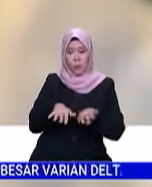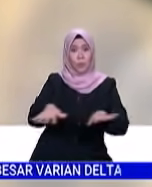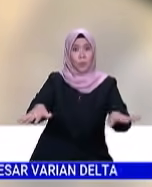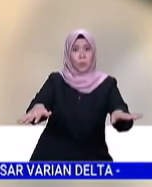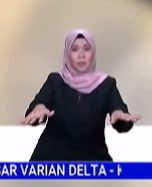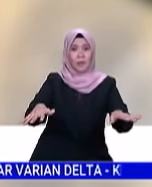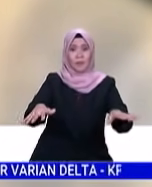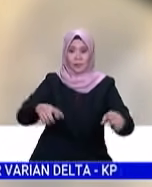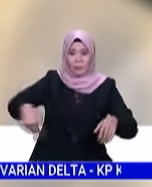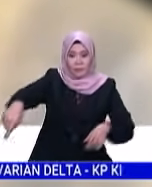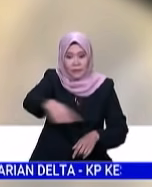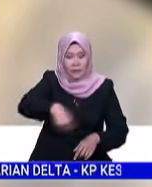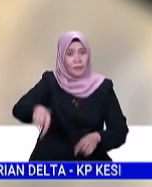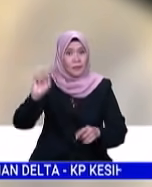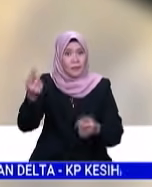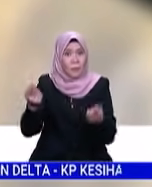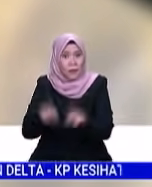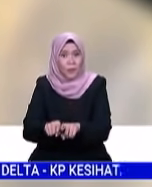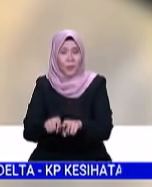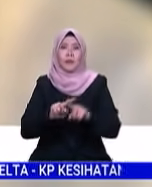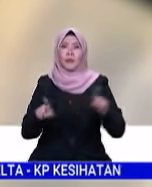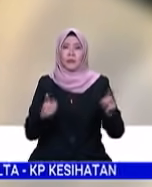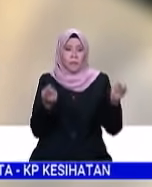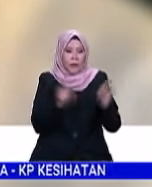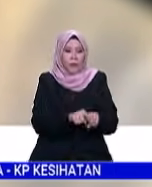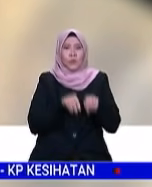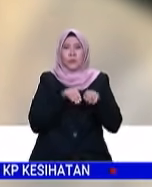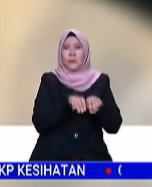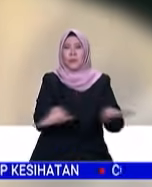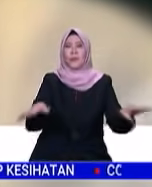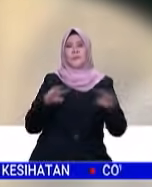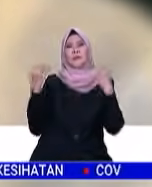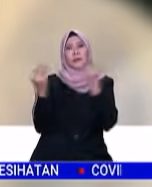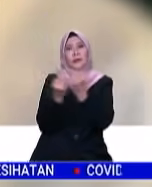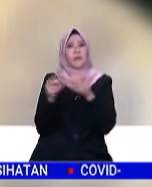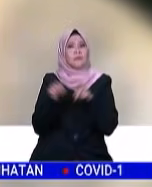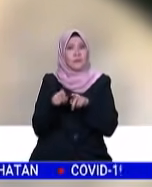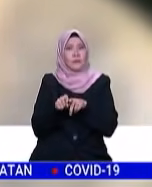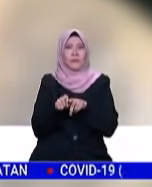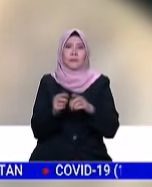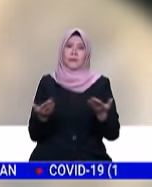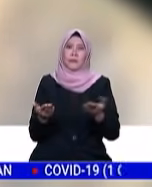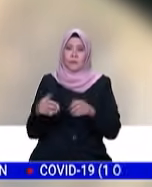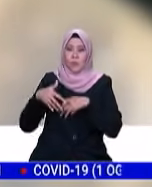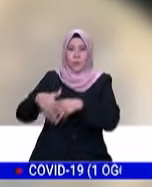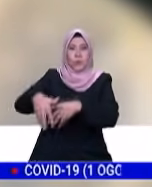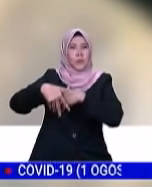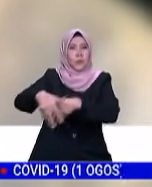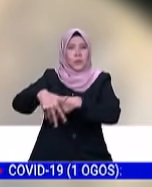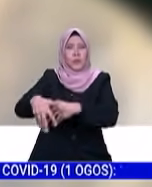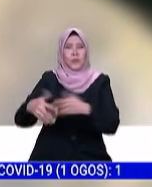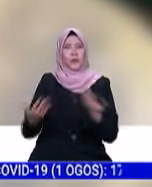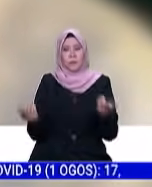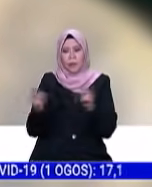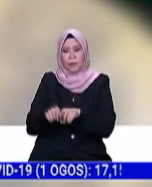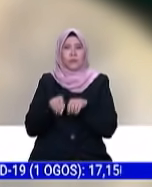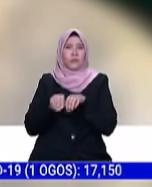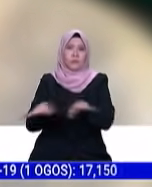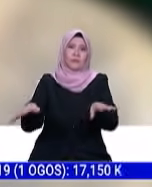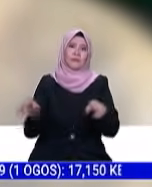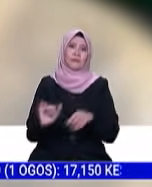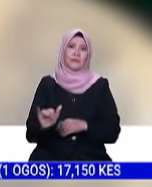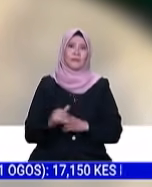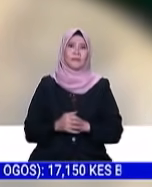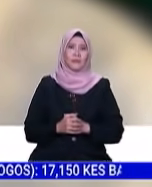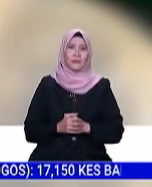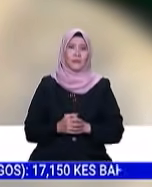diri mereka sahaja, tetapi akan berlaku pada masyarakat yang mengikut pada mereka ini. Oleh demikian, kita mengharapkan pihak